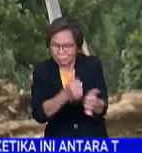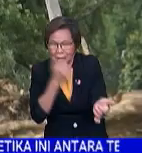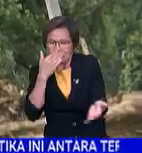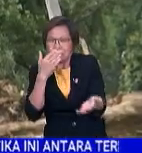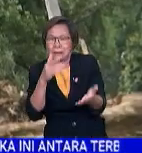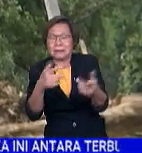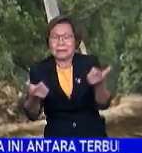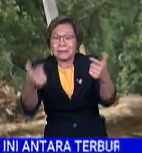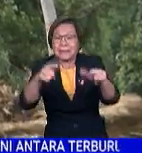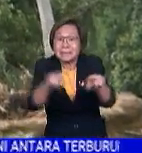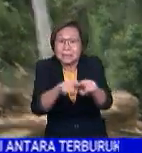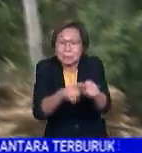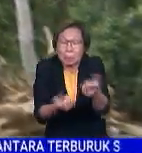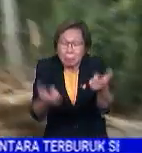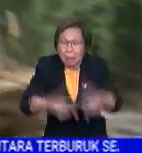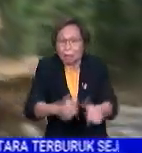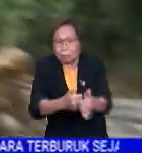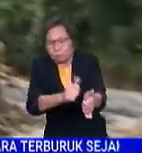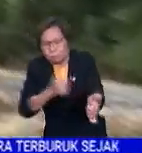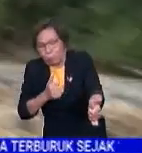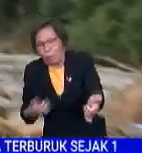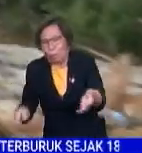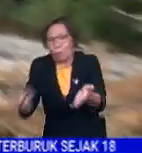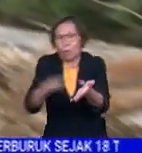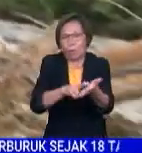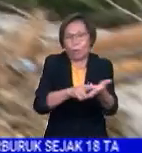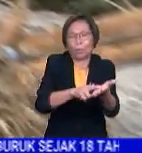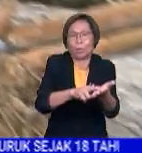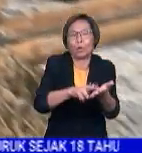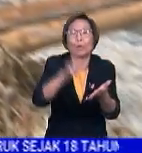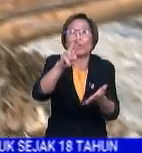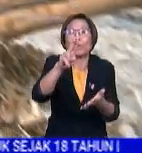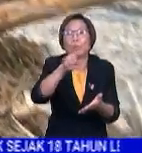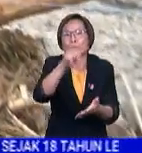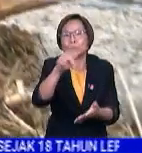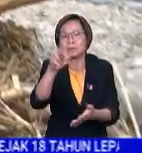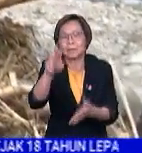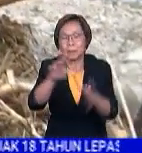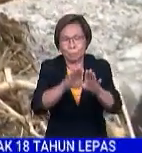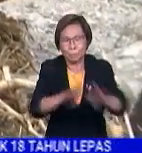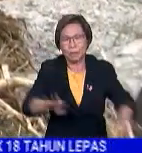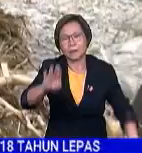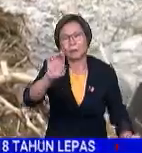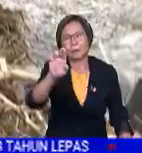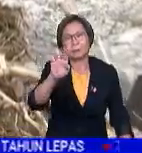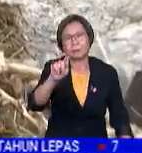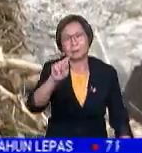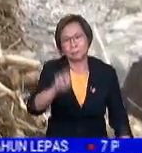insiden yang sama berulang. Laporan Rusia Abdul Hamid, Berita RTM.